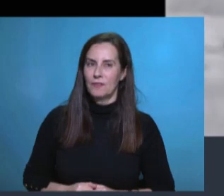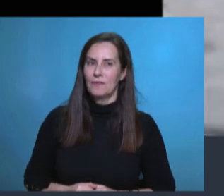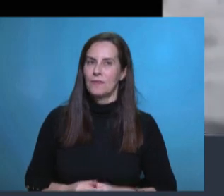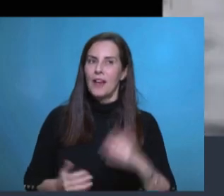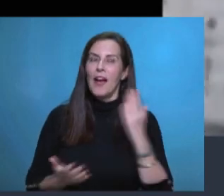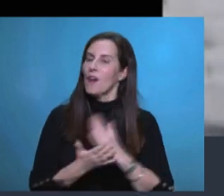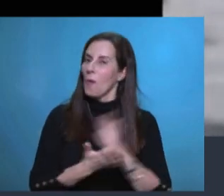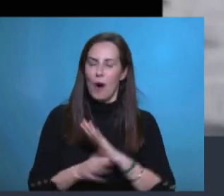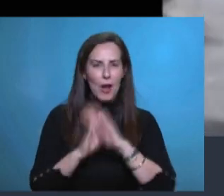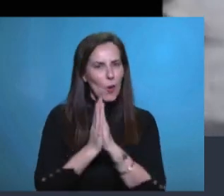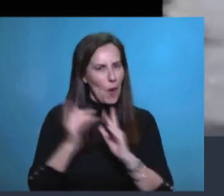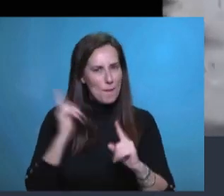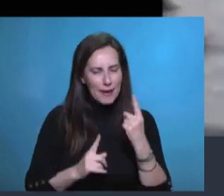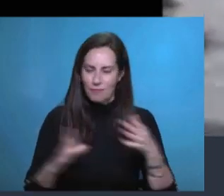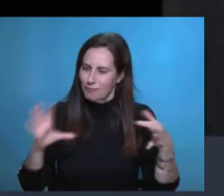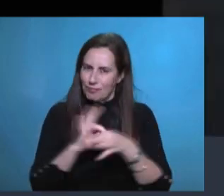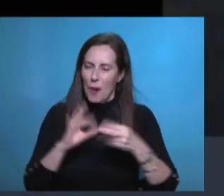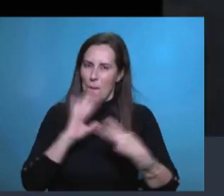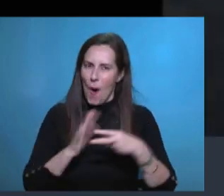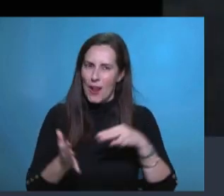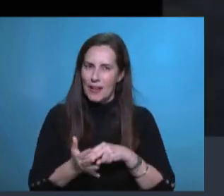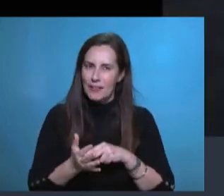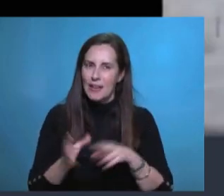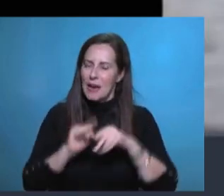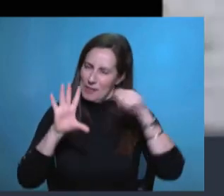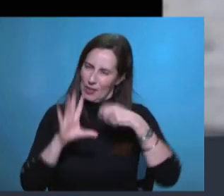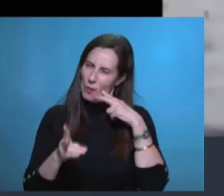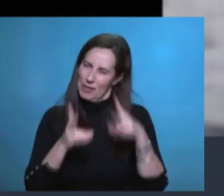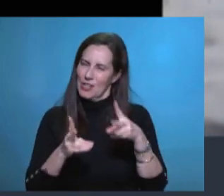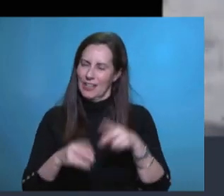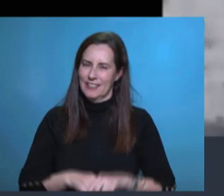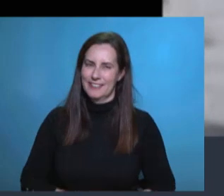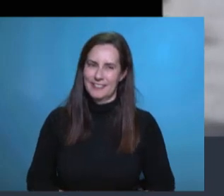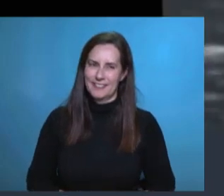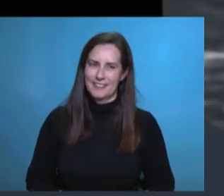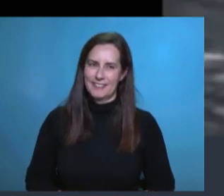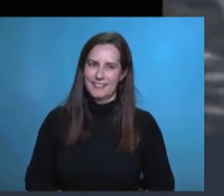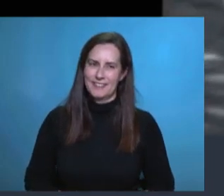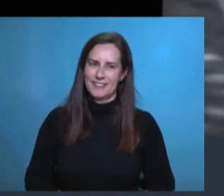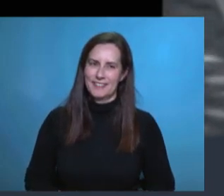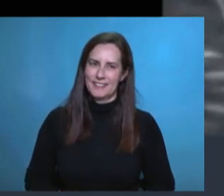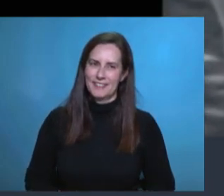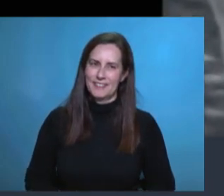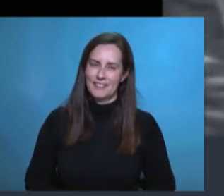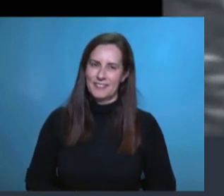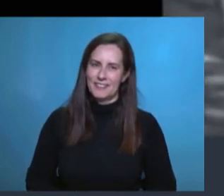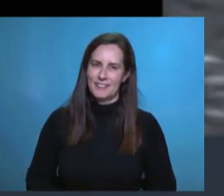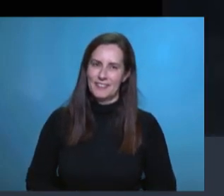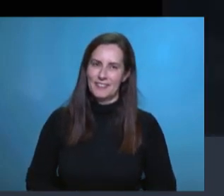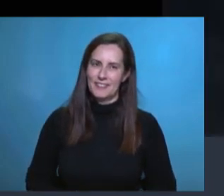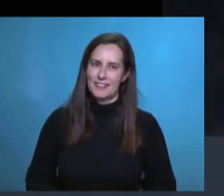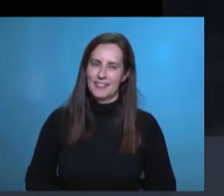לכל תרחיש של ייחודים פוליטיים עם סרטון משעשע. אני עומדת במעגל ומבית